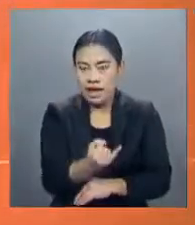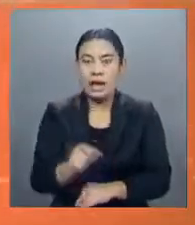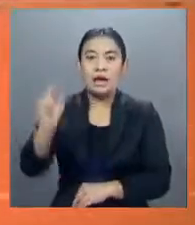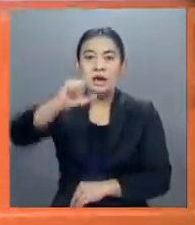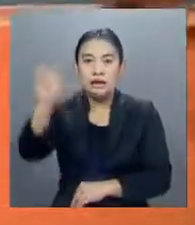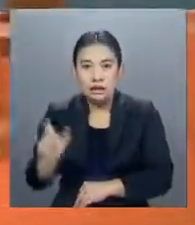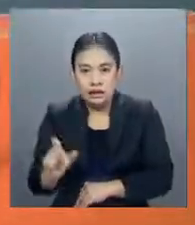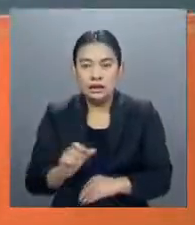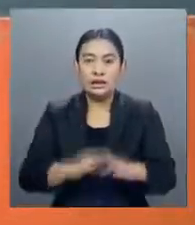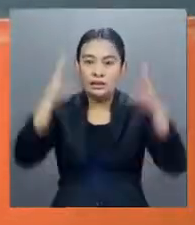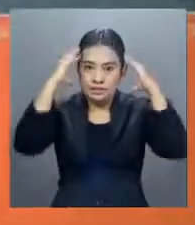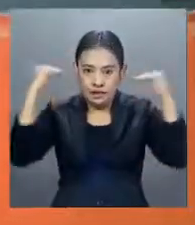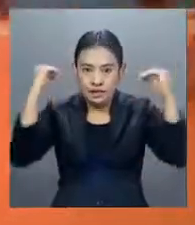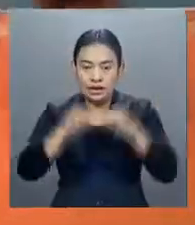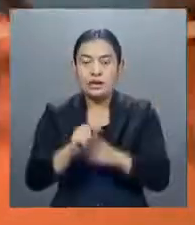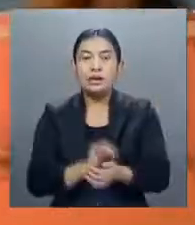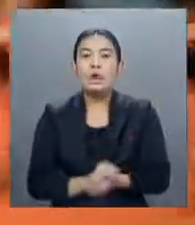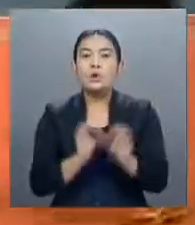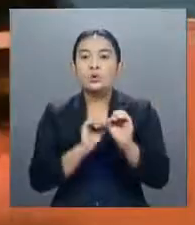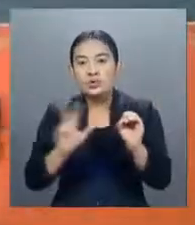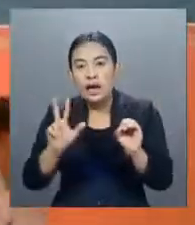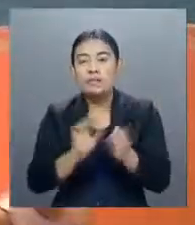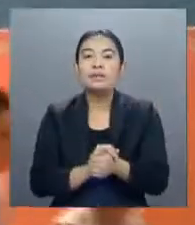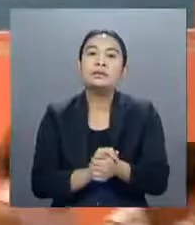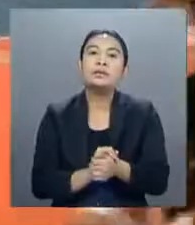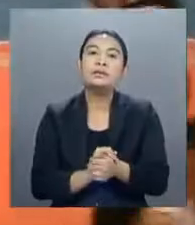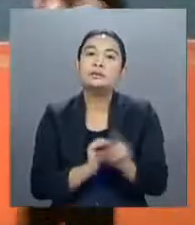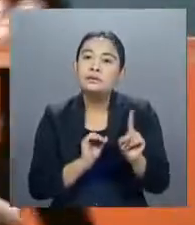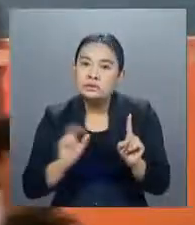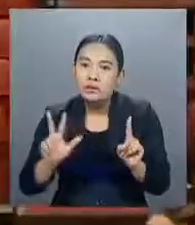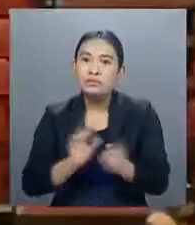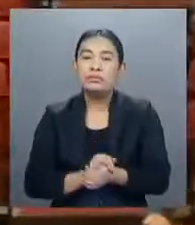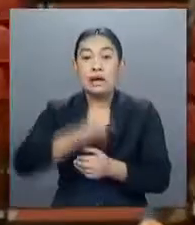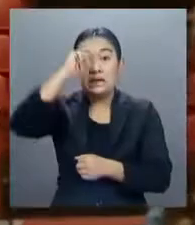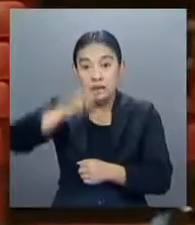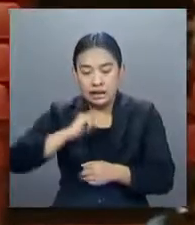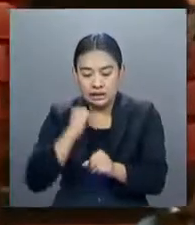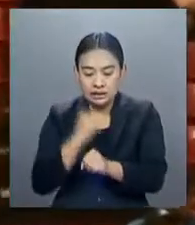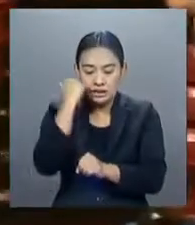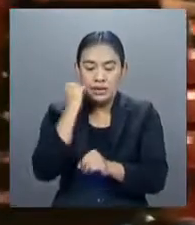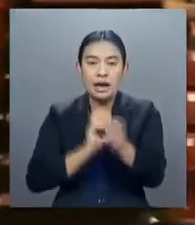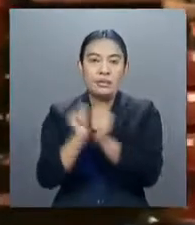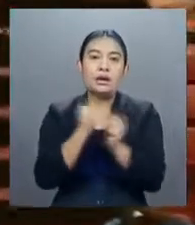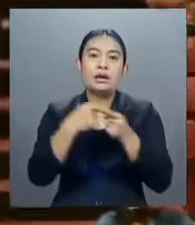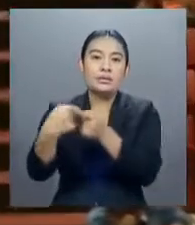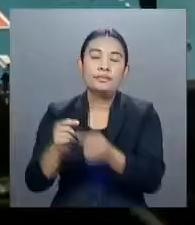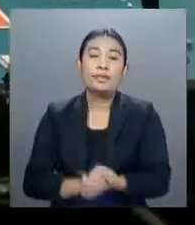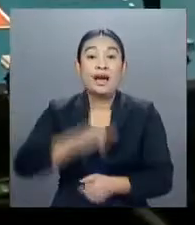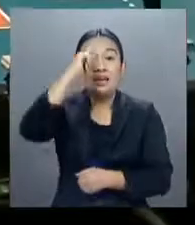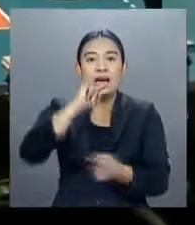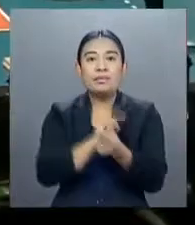ที่เหลือด้วยคะแนน0ต่อ3หรือ1ต่อ3เซตไทยจึงมีโอกาสคว้าตัวโอลิมปิกโดยเกมสุดท้ายไทยพบเปรูในวันอา